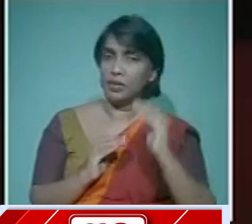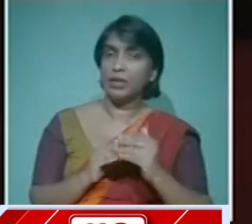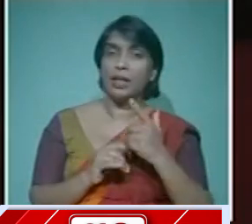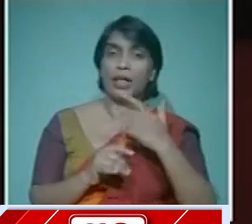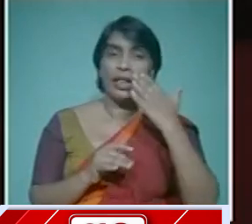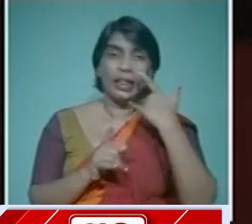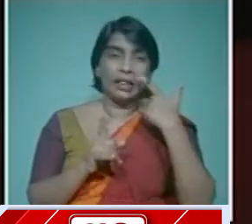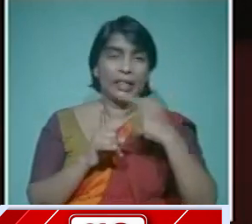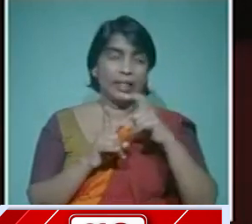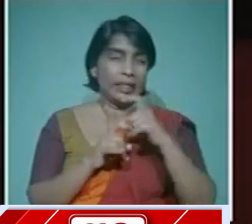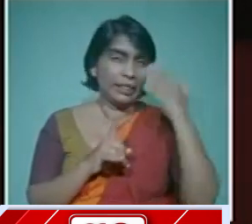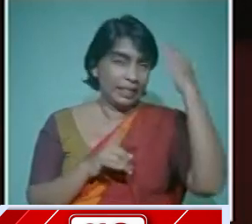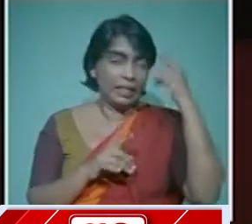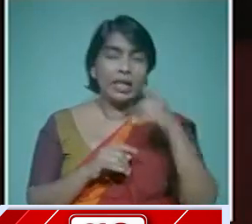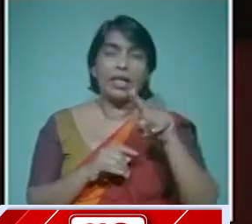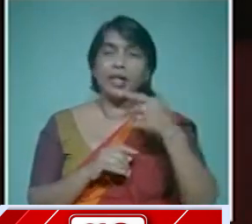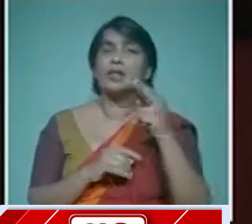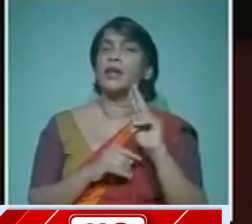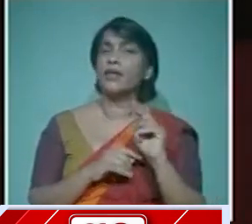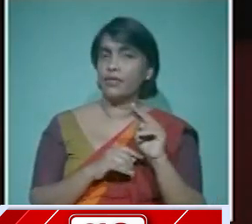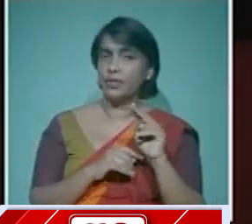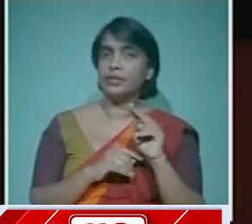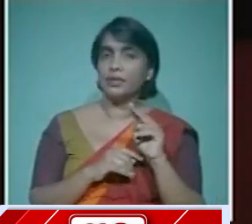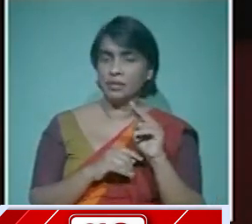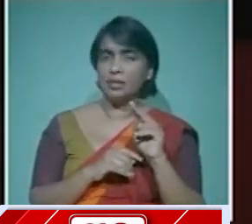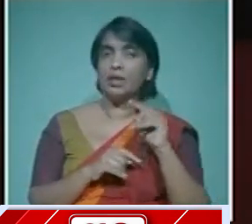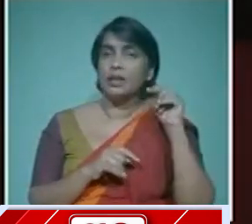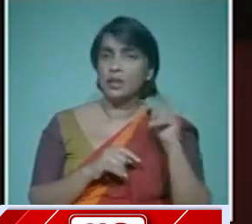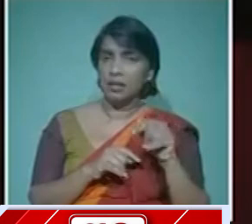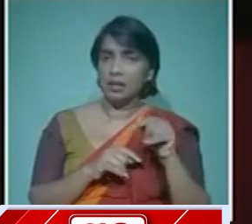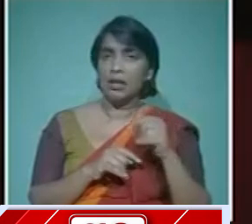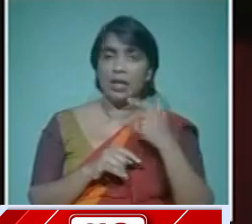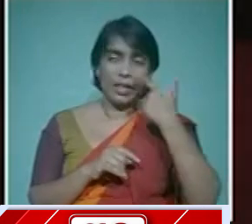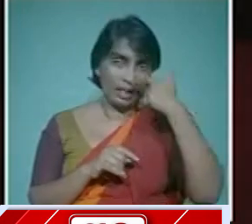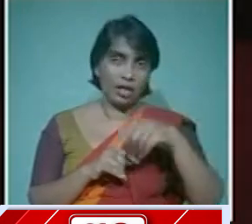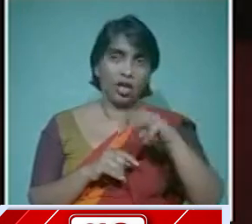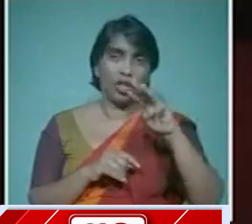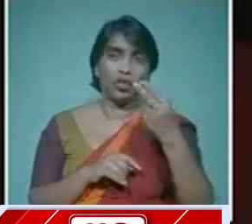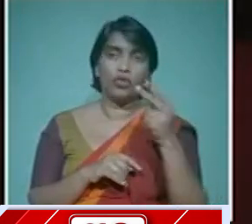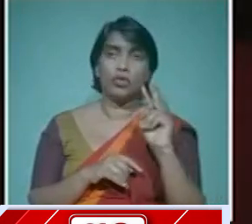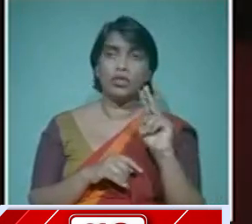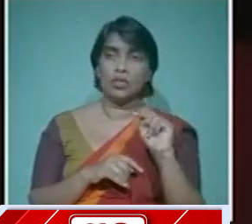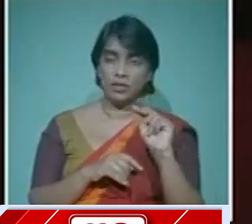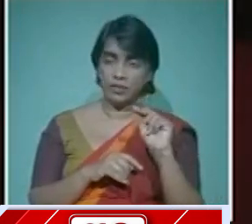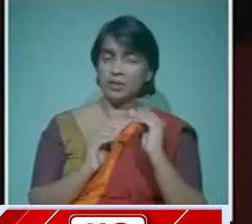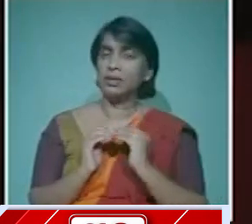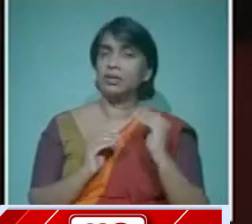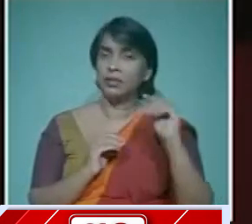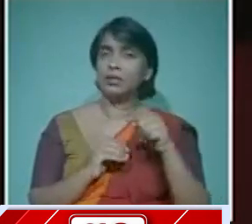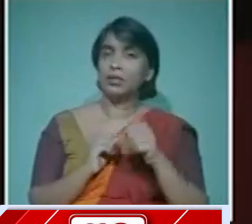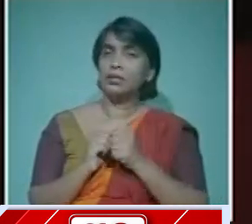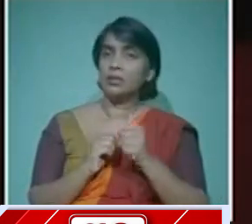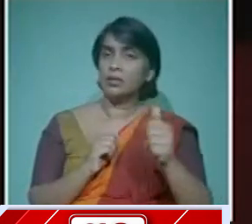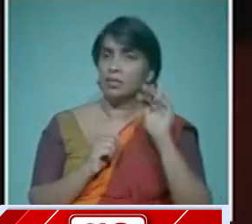දැවිතෙල් තිබුණේ රුපියල් 120ක ආසන්න මුදලක. දැන් දැවිතෙල් රුපියල් 320කට ගිහිල්ලා තියෙනවා. ඒ නිසා මේ